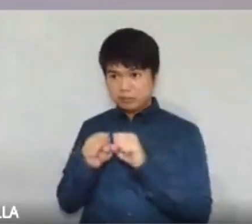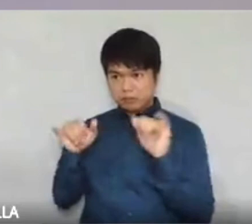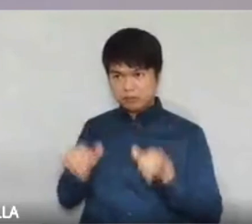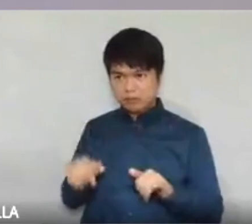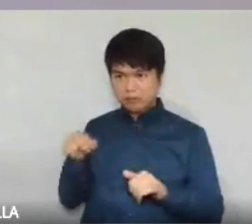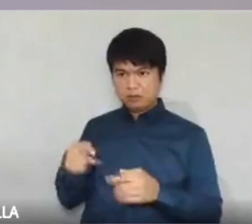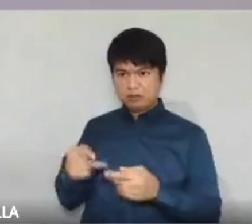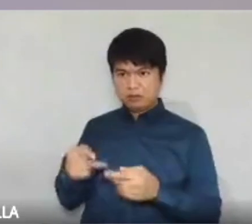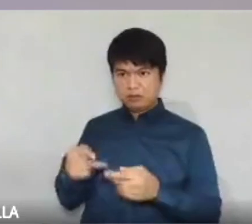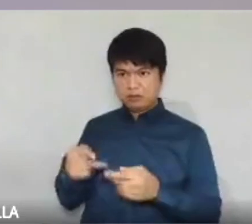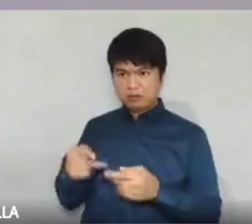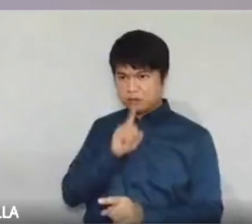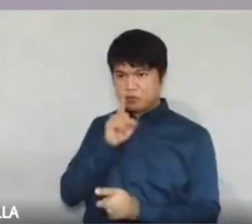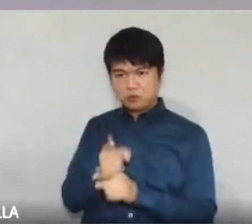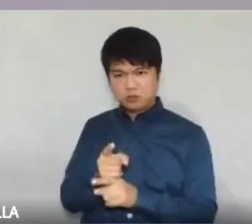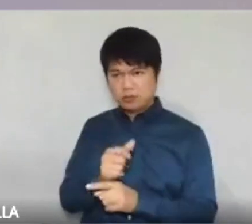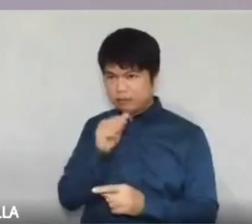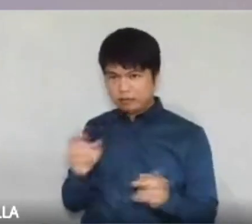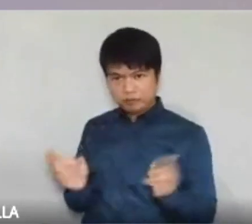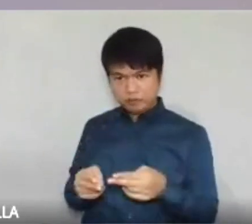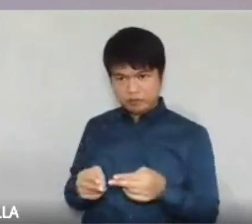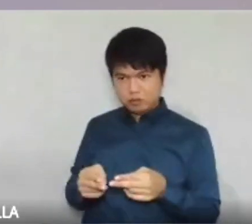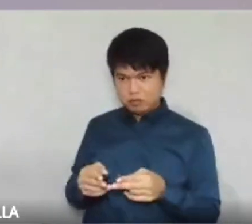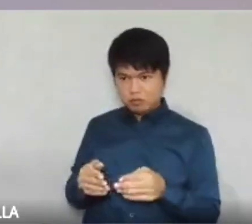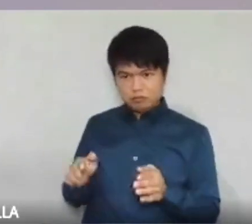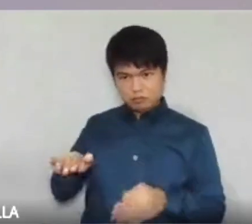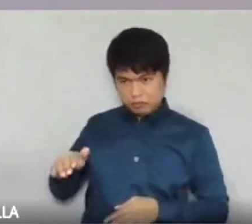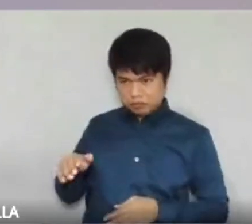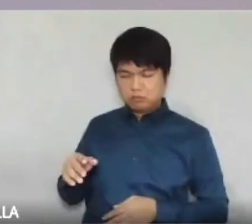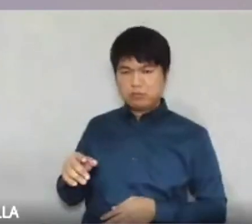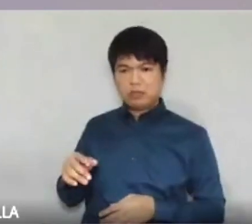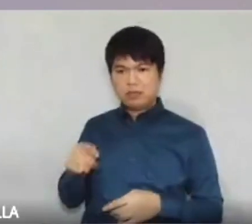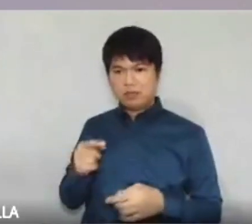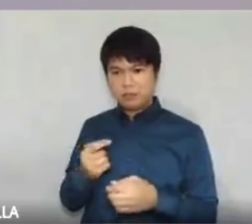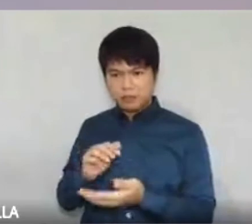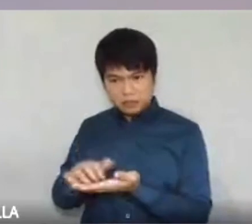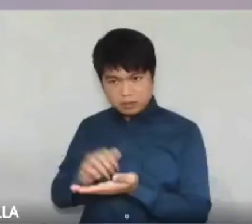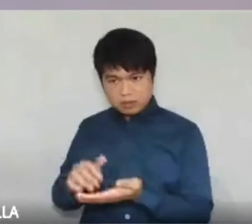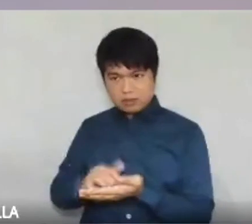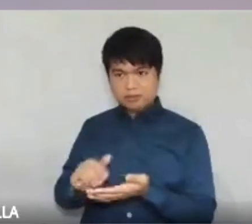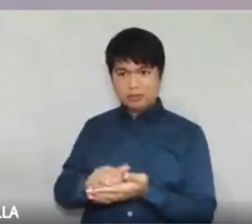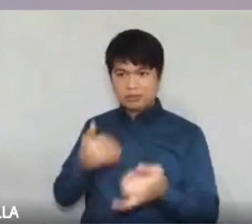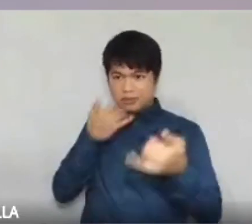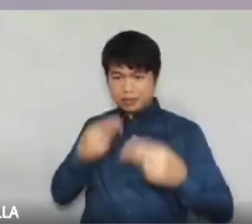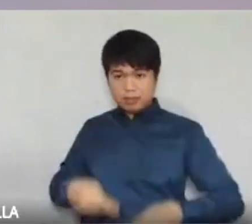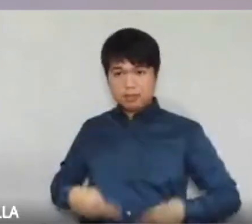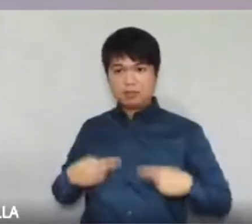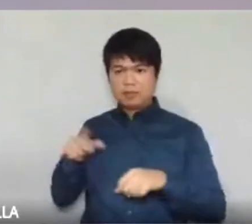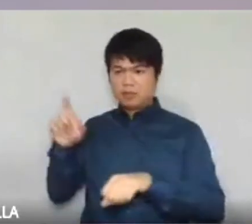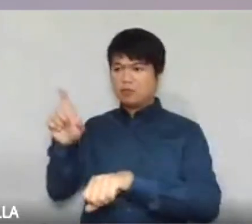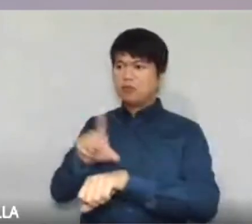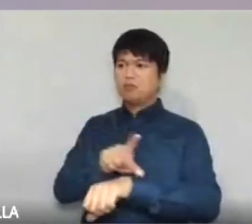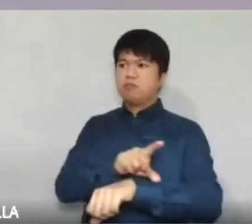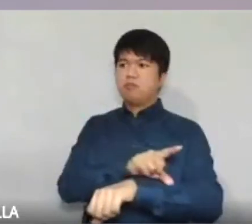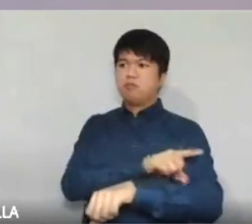ensure hindi lang ito for short-term or medium-term practice ng telehealth, pero isang long-term plan, no? Paano ma-enhance at ma-support